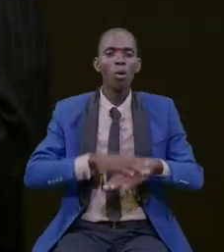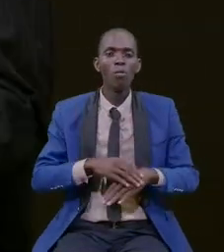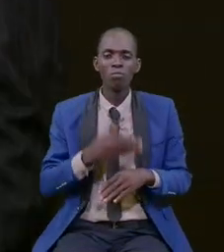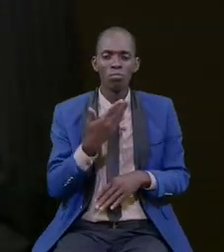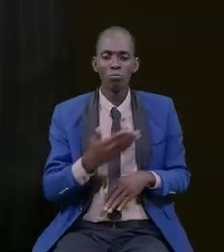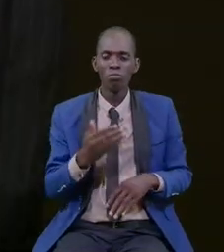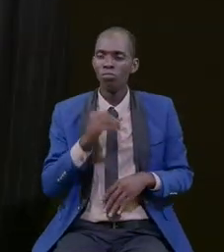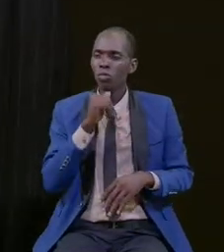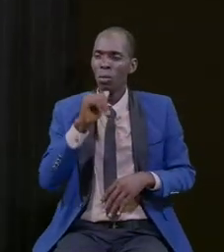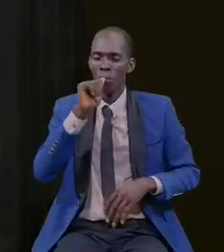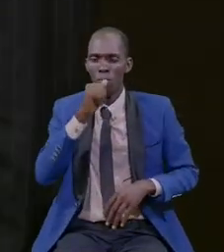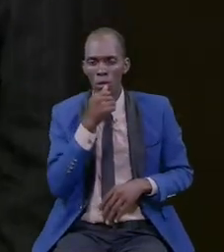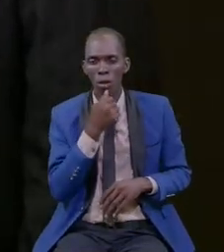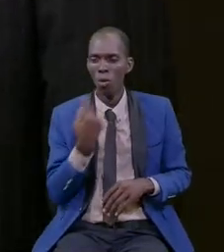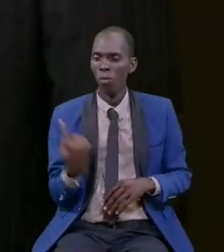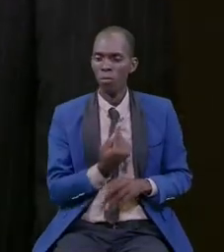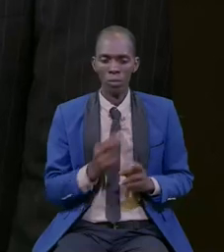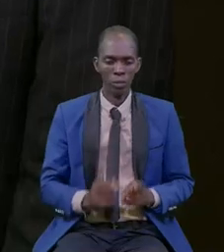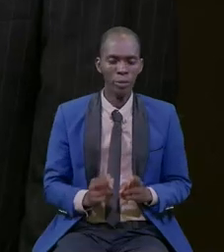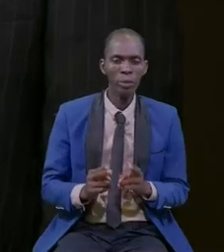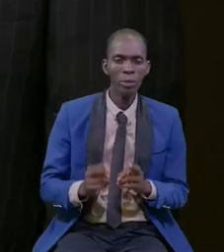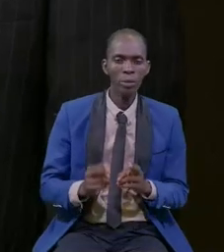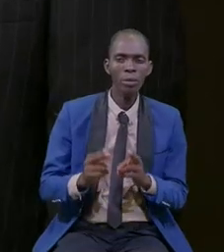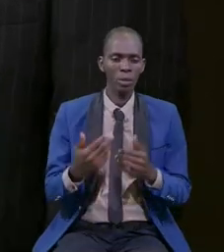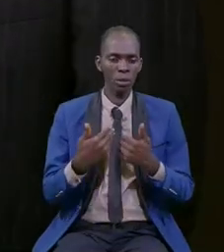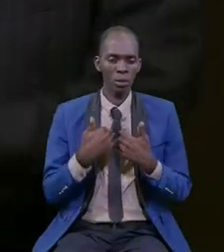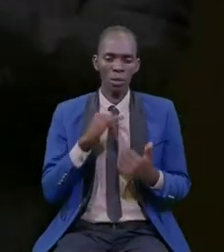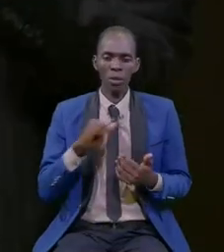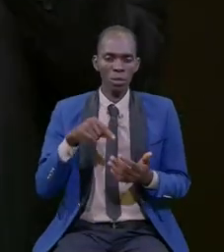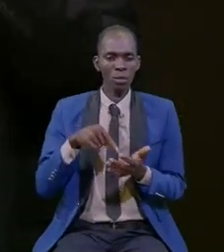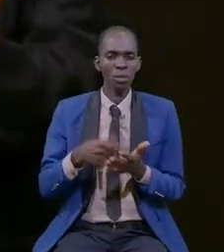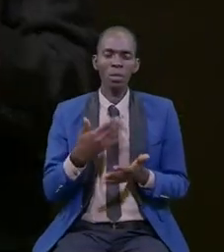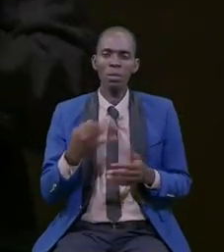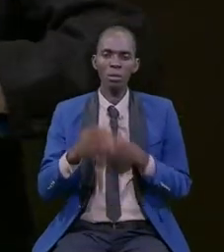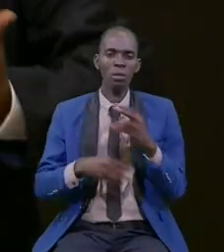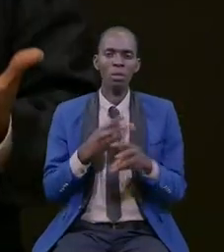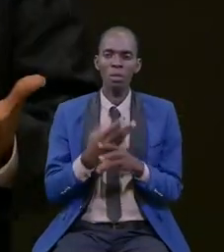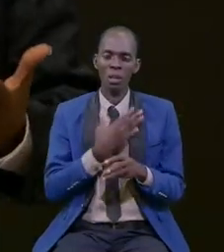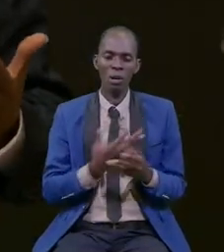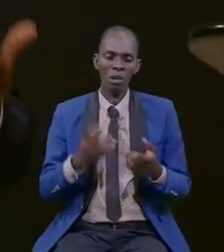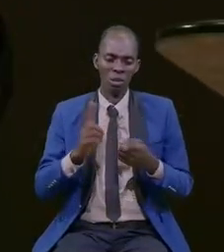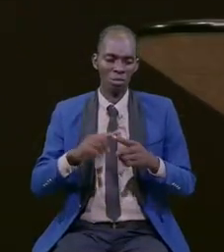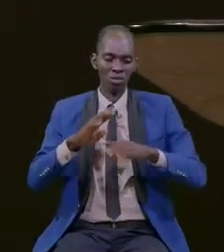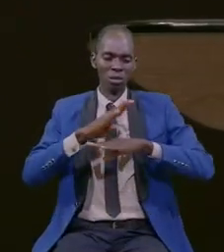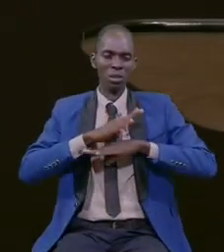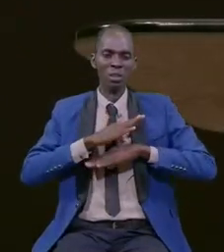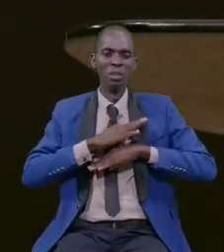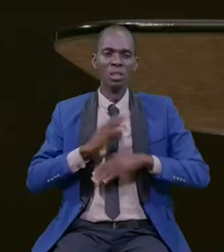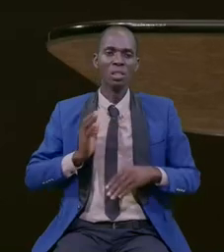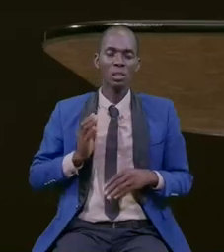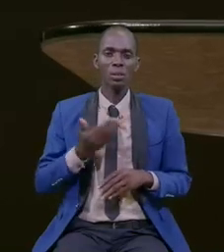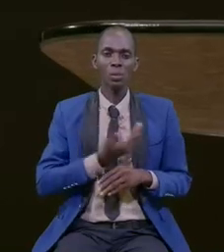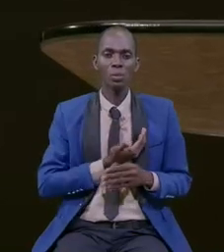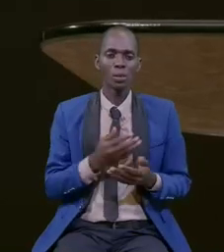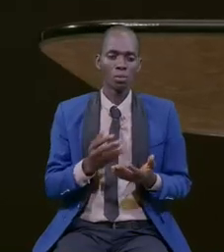l'impatience la la la vie qui est trop pressée posséder les choses de C de ce monde rapidement satisfait